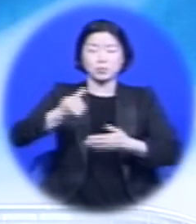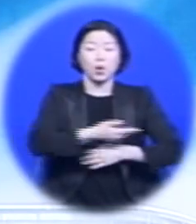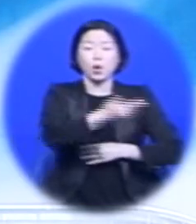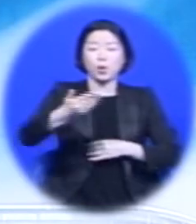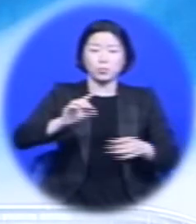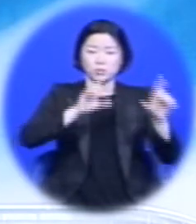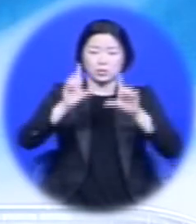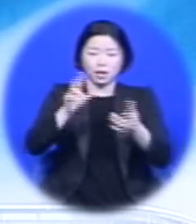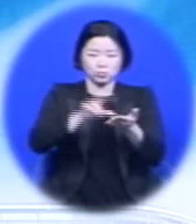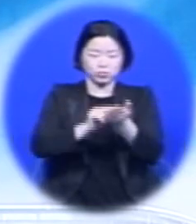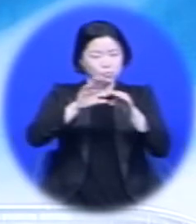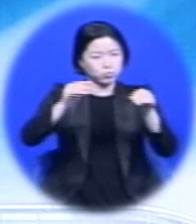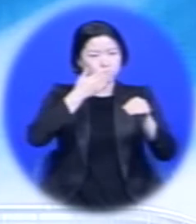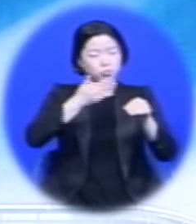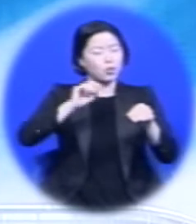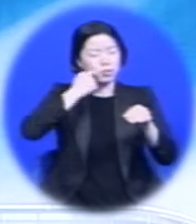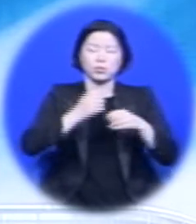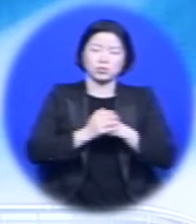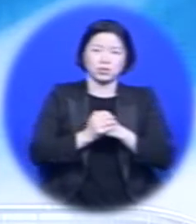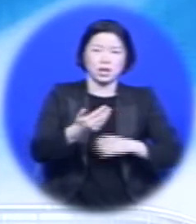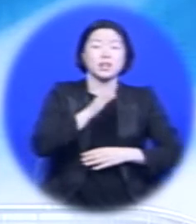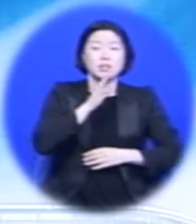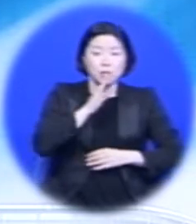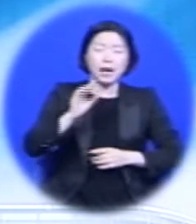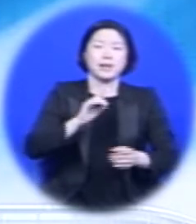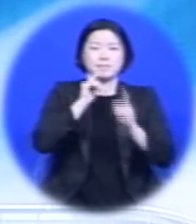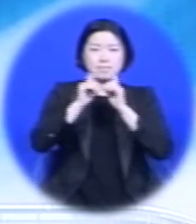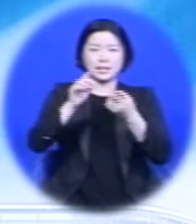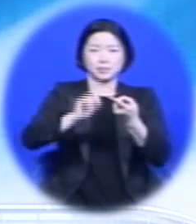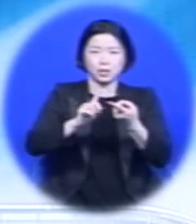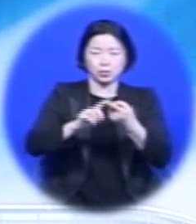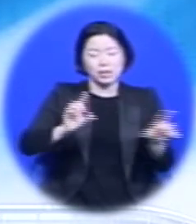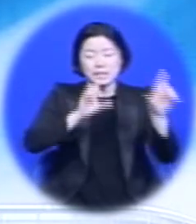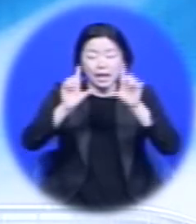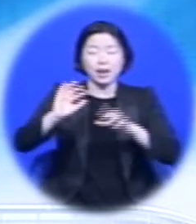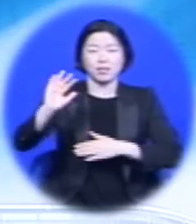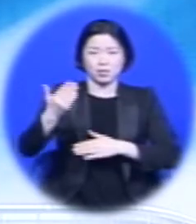문제를 풀어내실 수가 없습니다. 정말 말씀 그대로 살아야 하는 거죠.